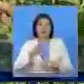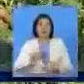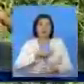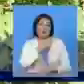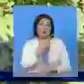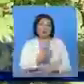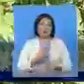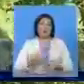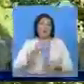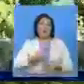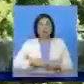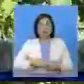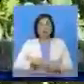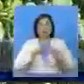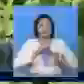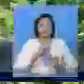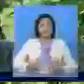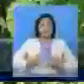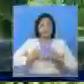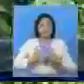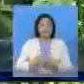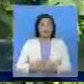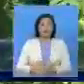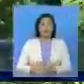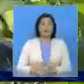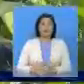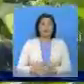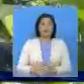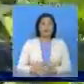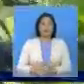жігерін осы кәсіпке салған. Гүлсезім Әбдіжәлел, Азамат Салханов, Ақтөбе телеарнасы.